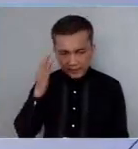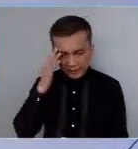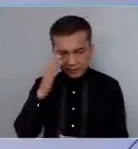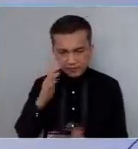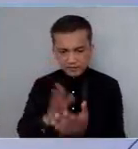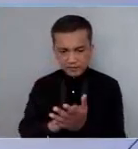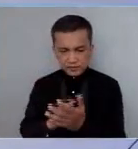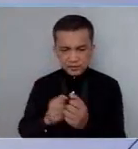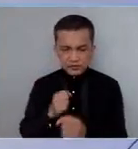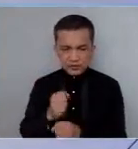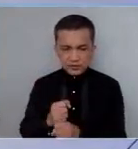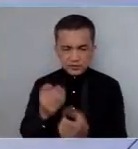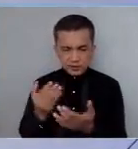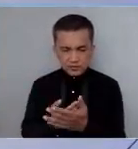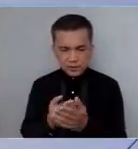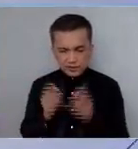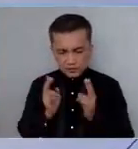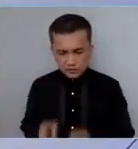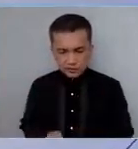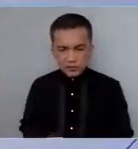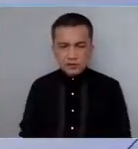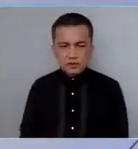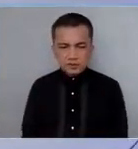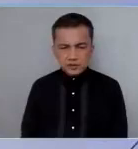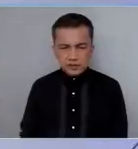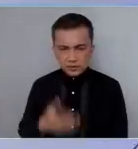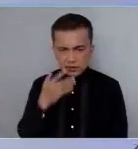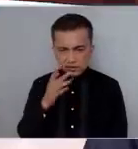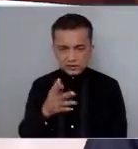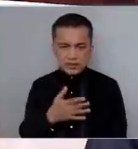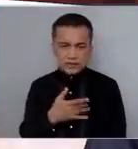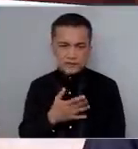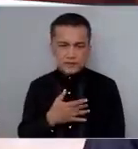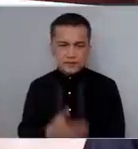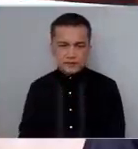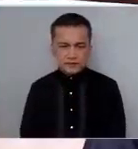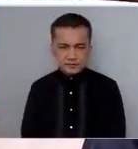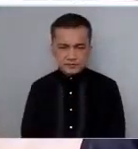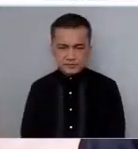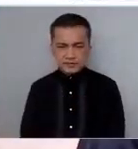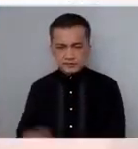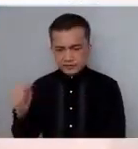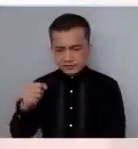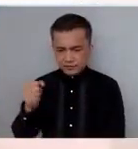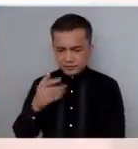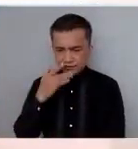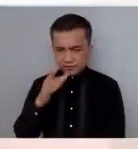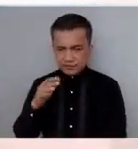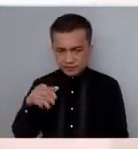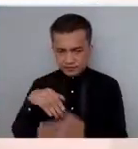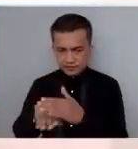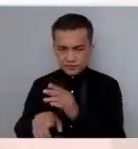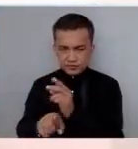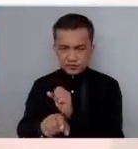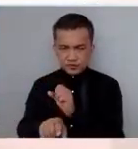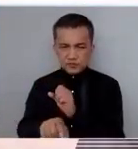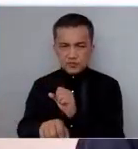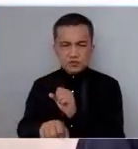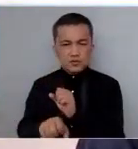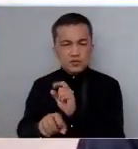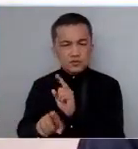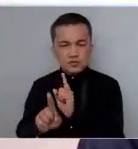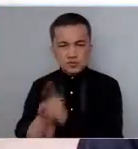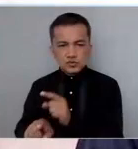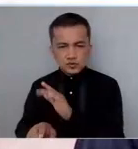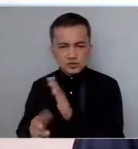kapag bago yung uniforme mo, parang nasarap ng pakiramdam. Yes, nasarap pumasok niya. Pero ito, paano ka ba napasok dito? Kasi wala